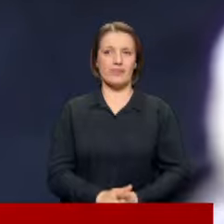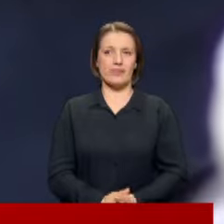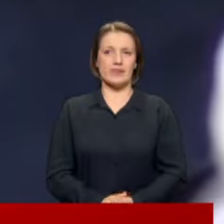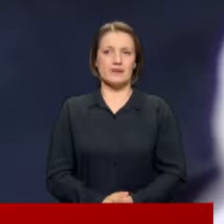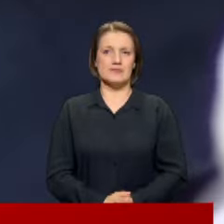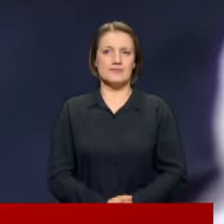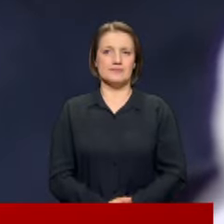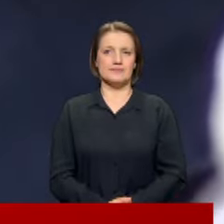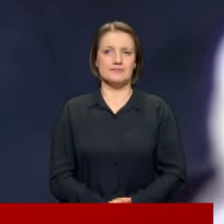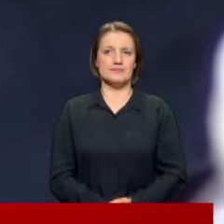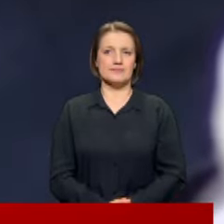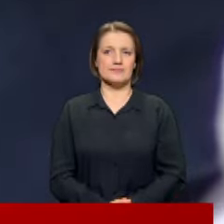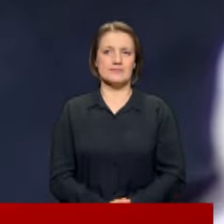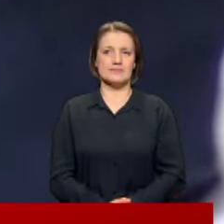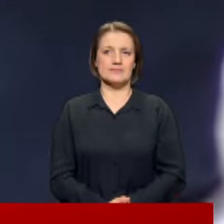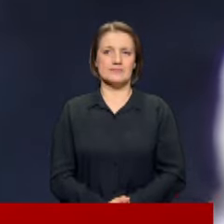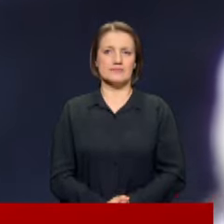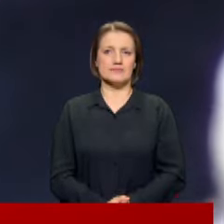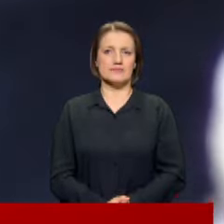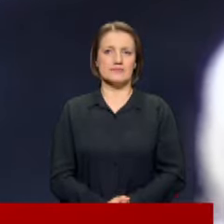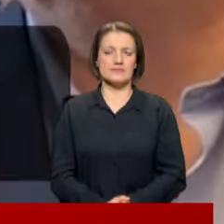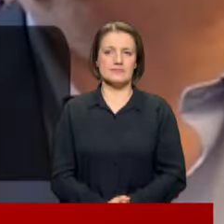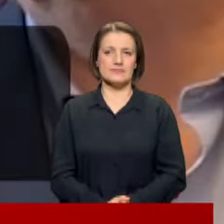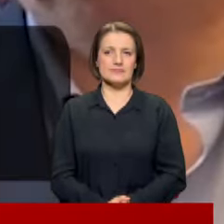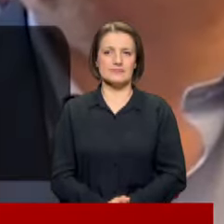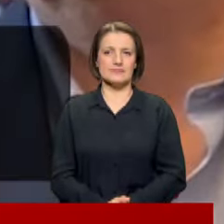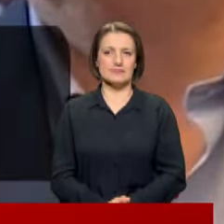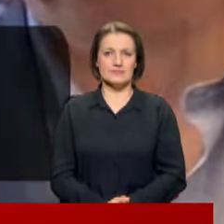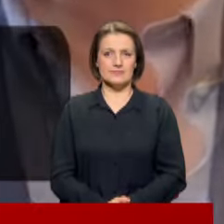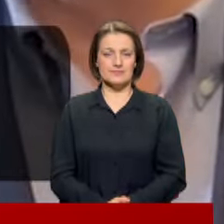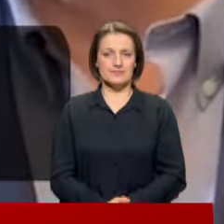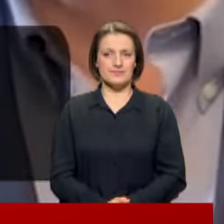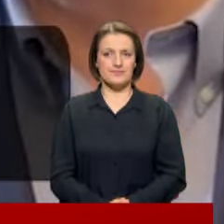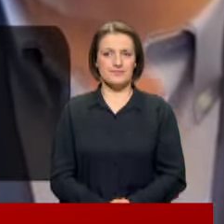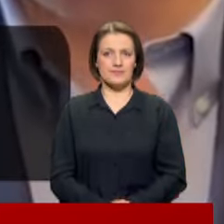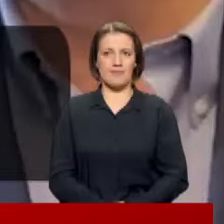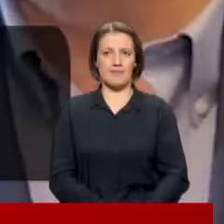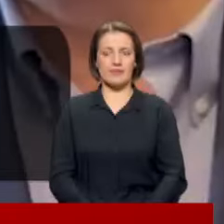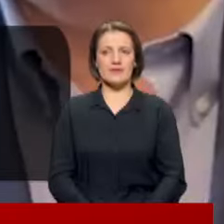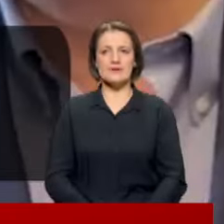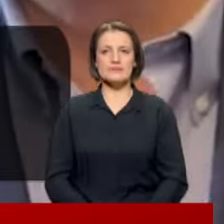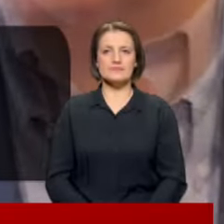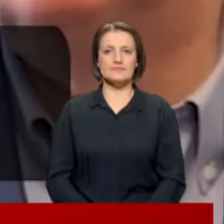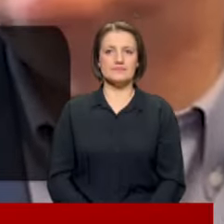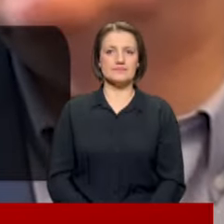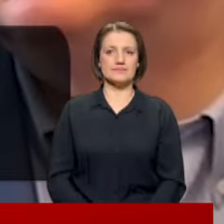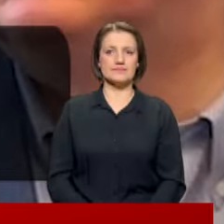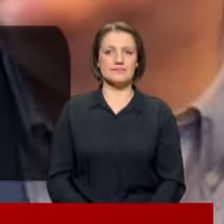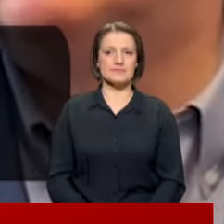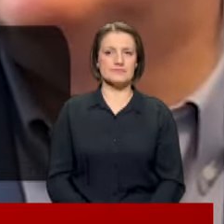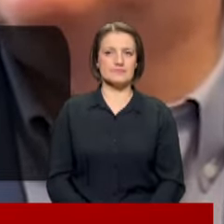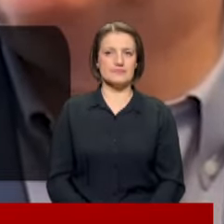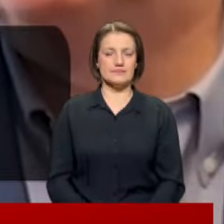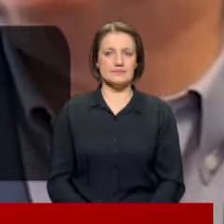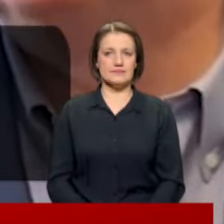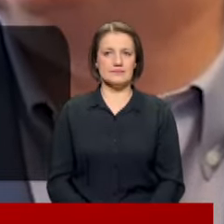Büyük hükümetimizden beklentilerini çok iyi biliyoruz. İstakoz meselesi, Türkiye'de 16 milyon emekli var ve birileri